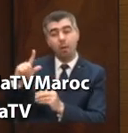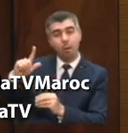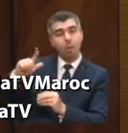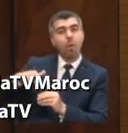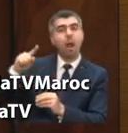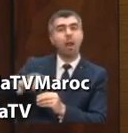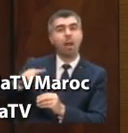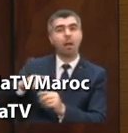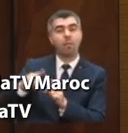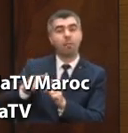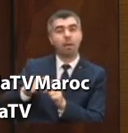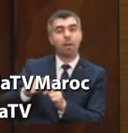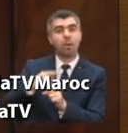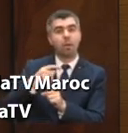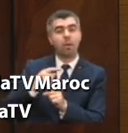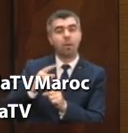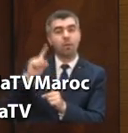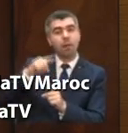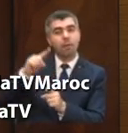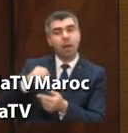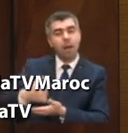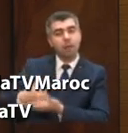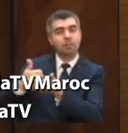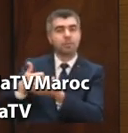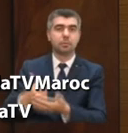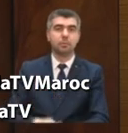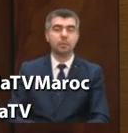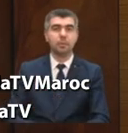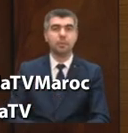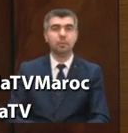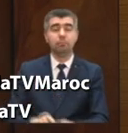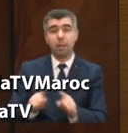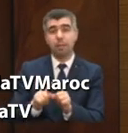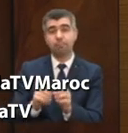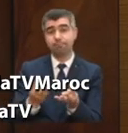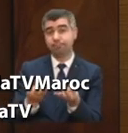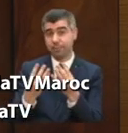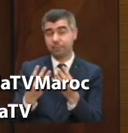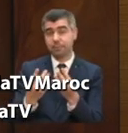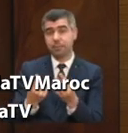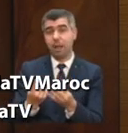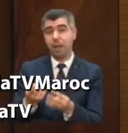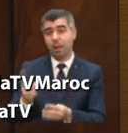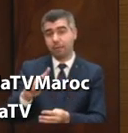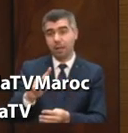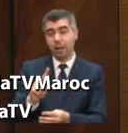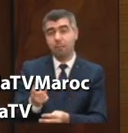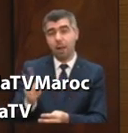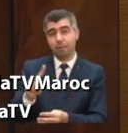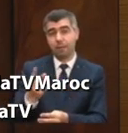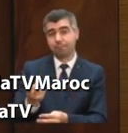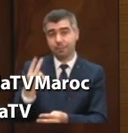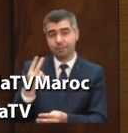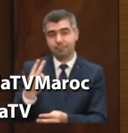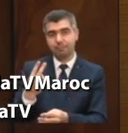على العمل ديالهم اليومي، ما عندهمش دخل قام. وكنظن سيد الوزير هذيك 800 درهم ولا 1000 درهم ولا 1200 درهم ما